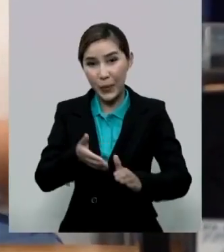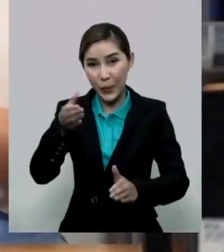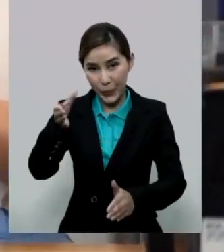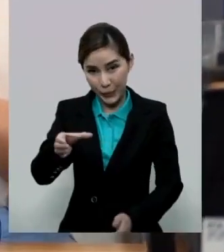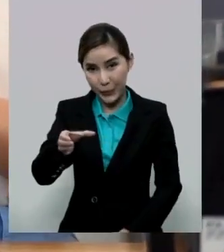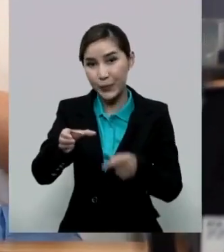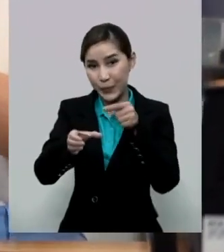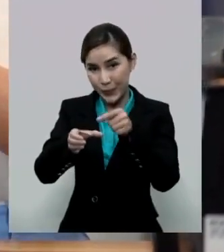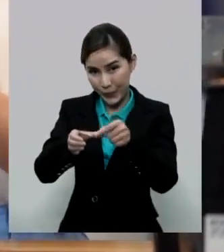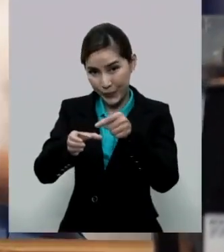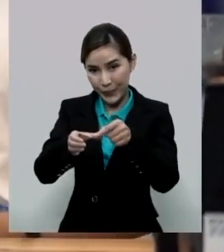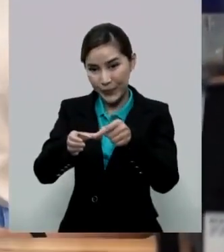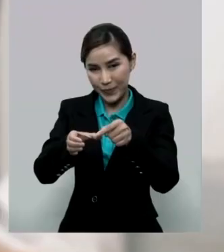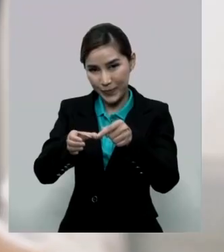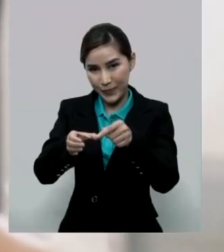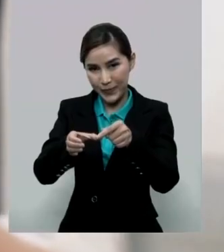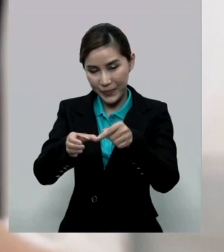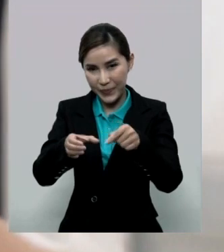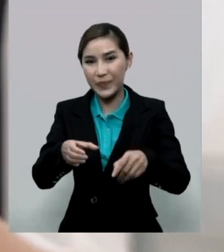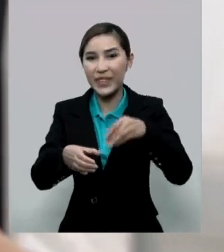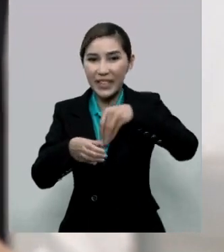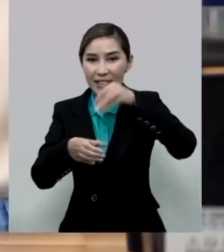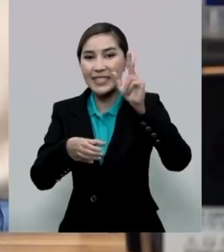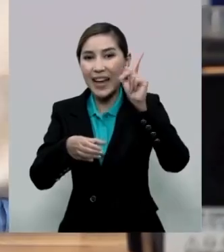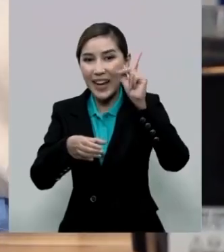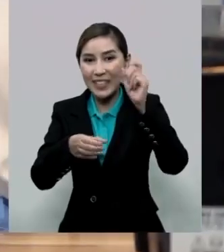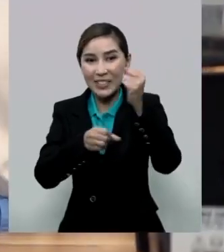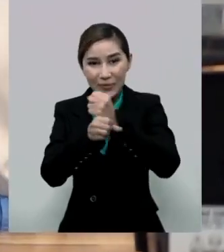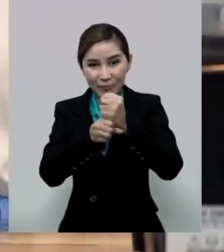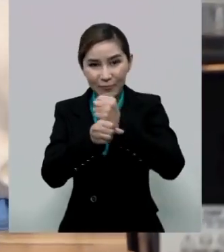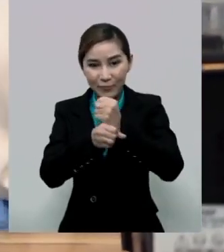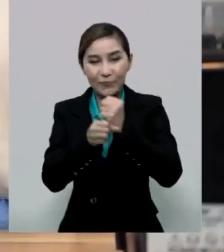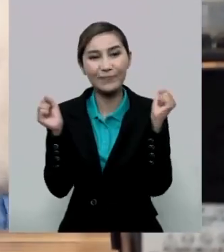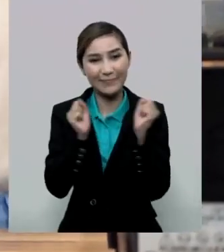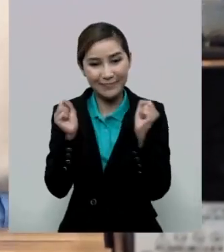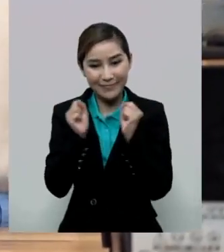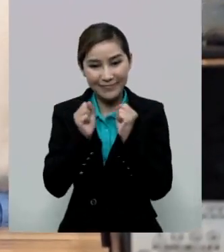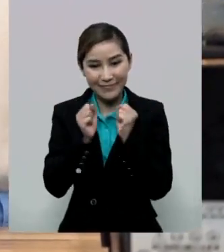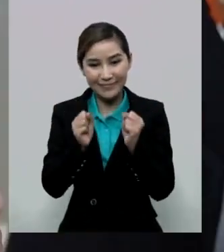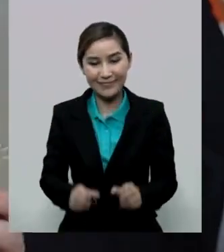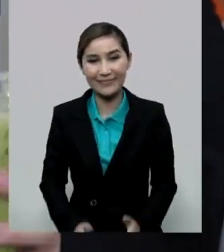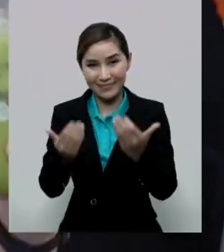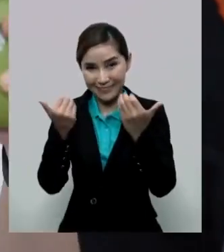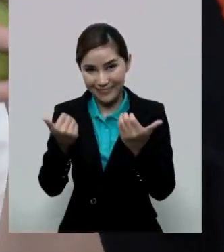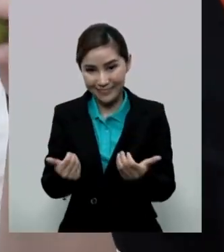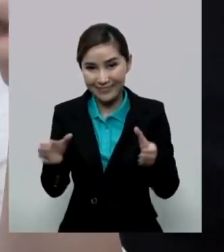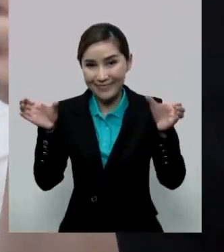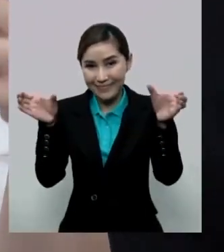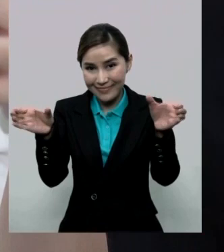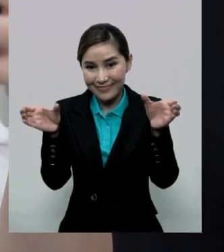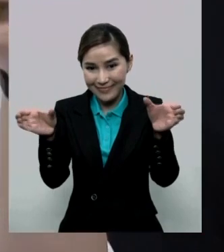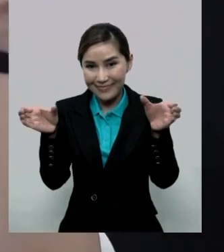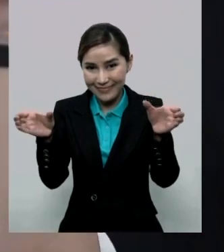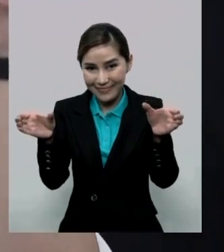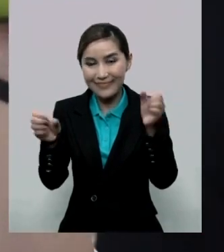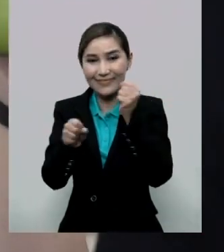นี่ก็เสร็จเรียบร้อยแล้วนะคะเมนูที่2ของเราในวันนี้ค่ะชาเขียวมัทฉะใช่ไหมคะ ใช่ครับ โอเคค่ะค่ะและตอนนี้น